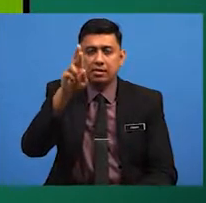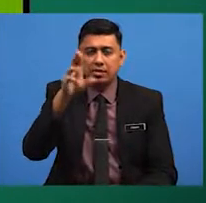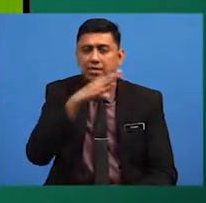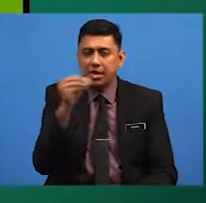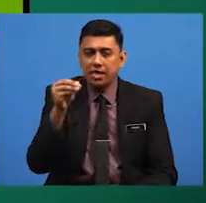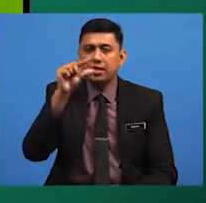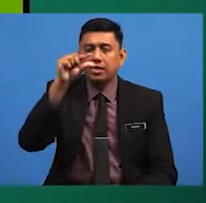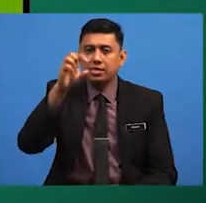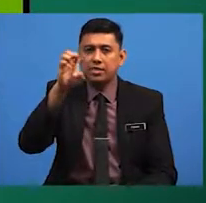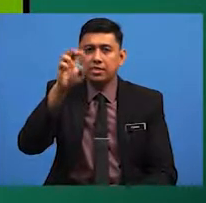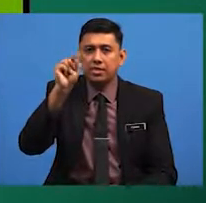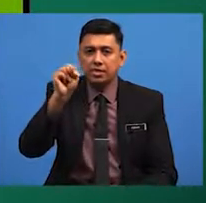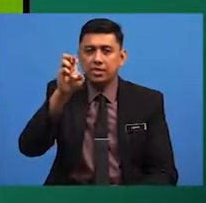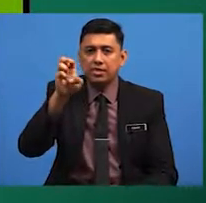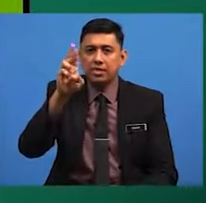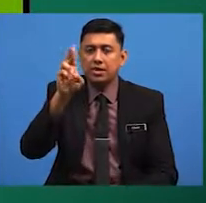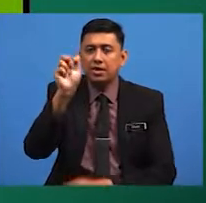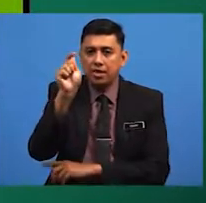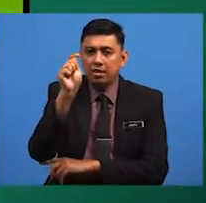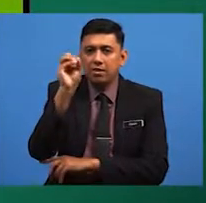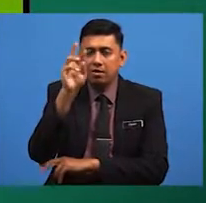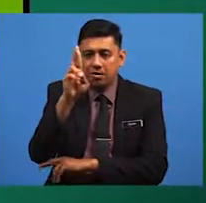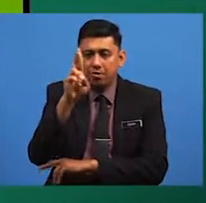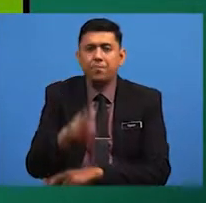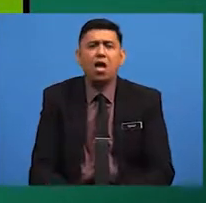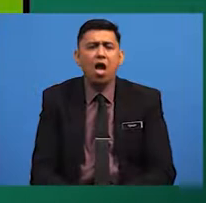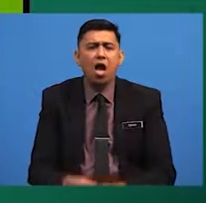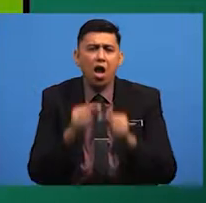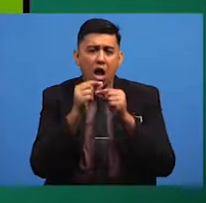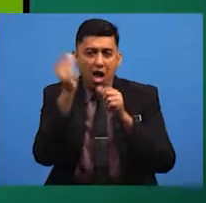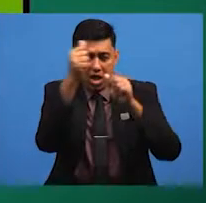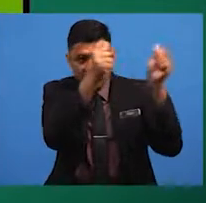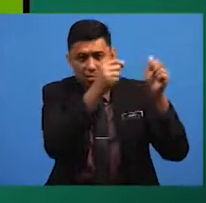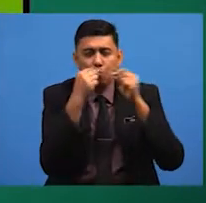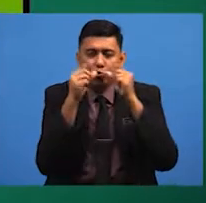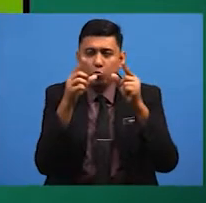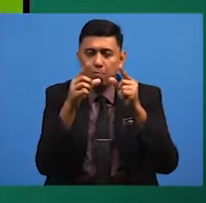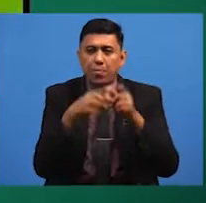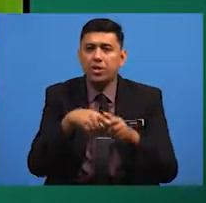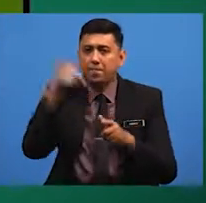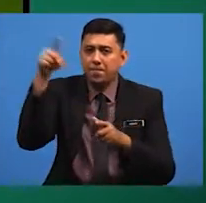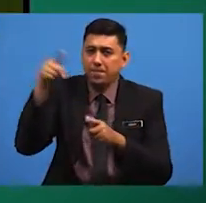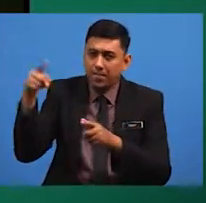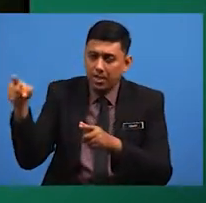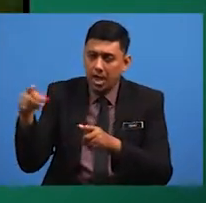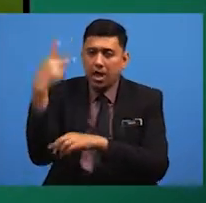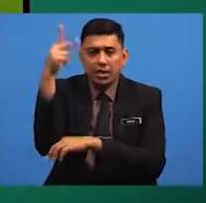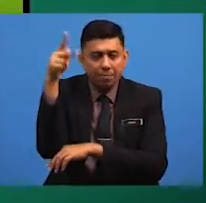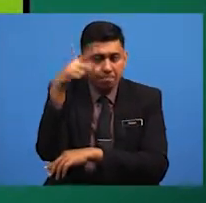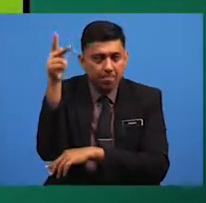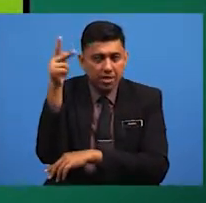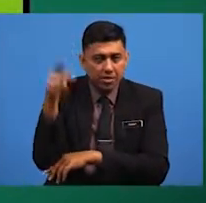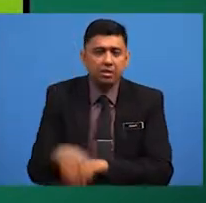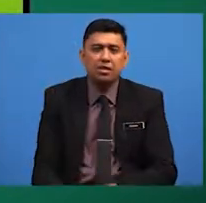generated angin yang bertiup pada bilah kipas kincir angin akan